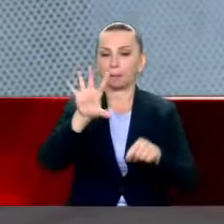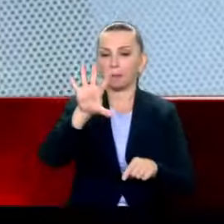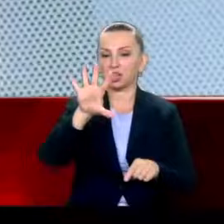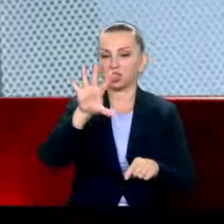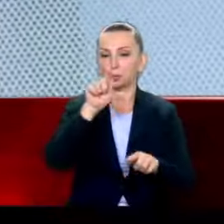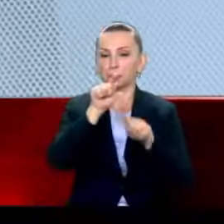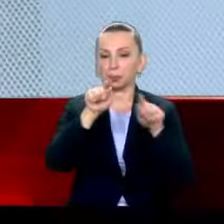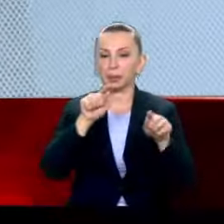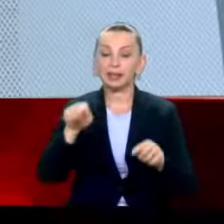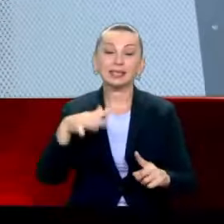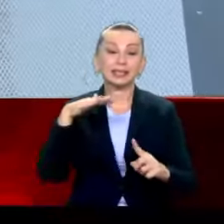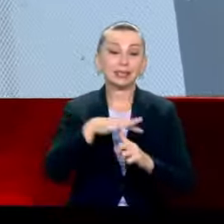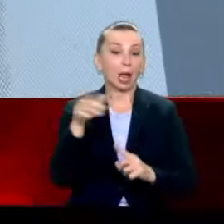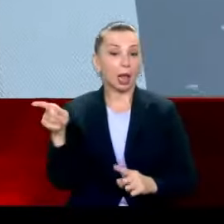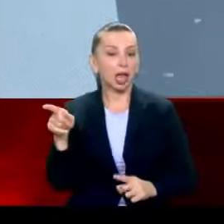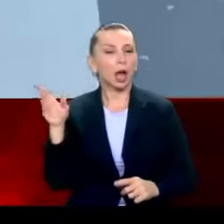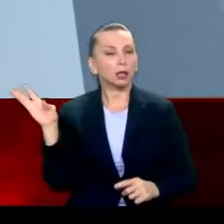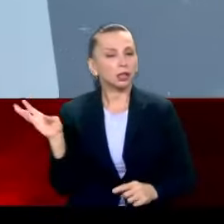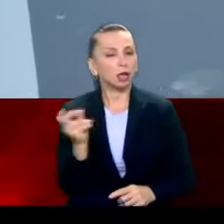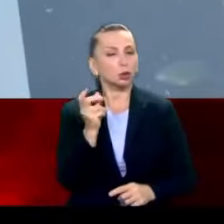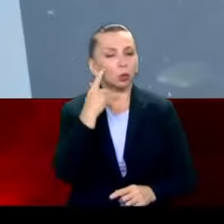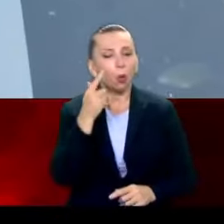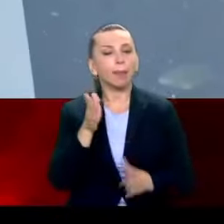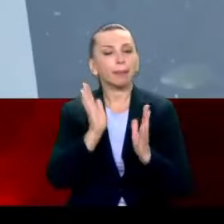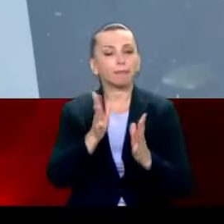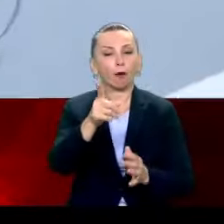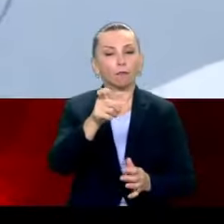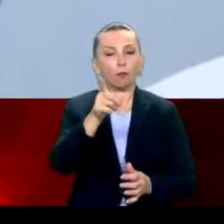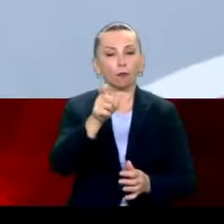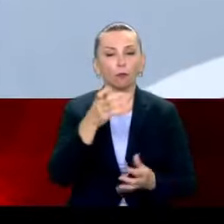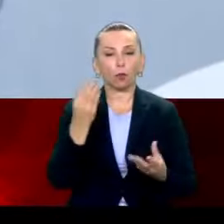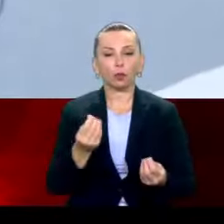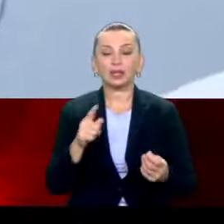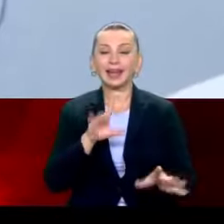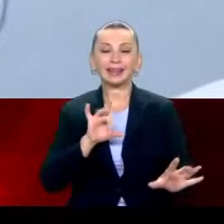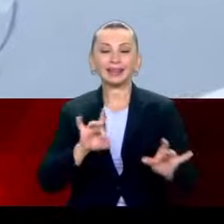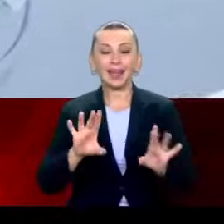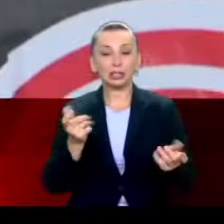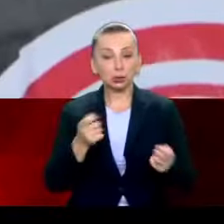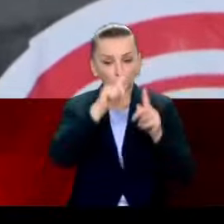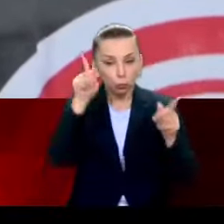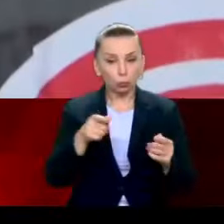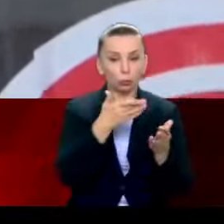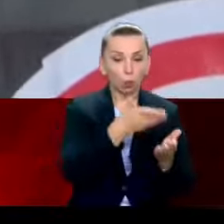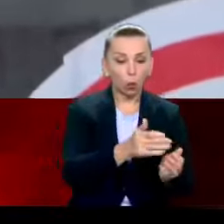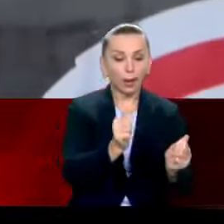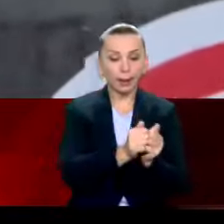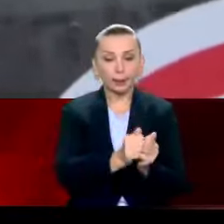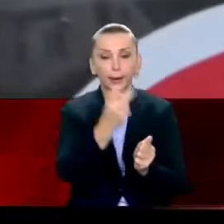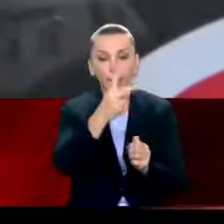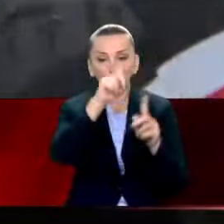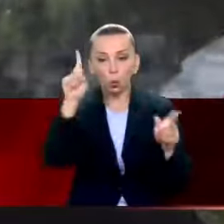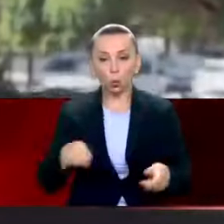saldırganlar Kaçarken Kurşun yağdırmaya da devam etti Sadece diyetisyenin iş yerine değil Hemen onun yanındaki iki